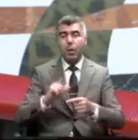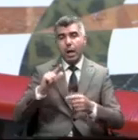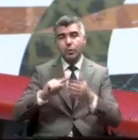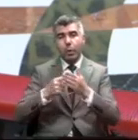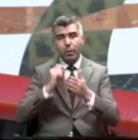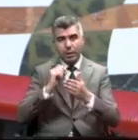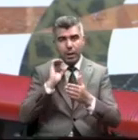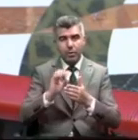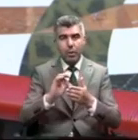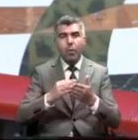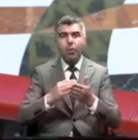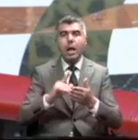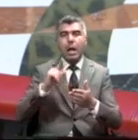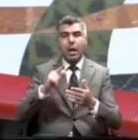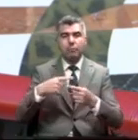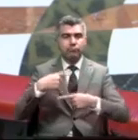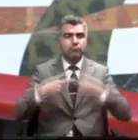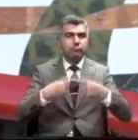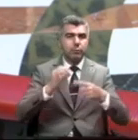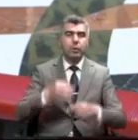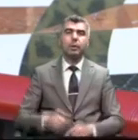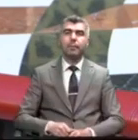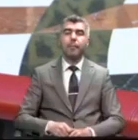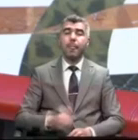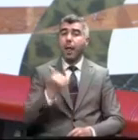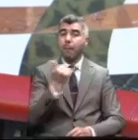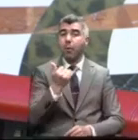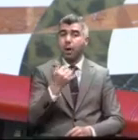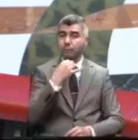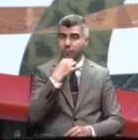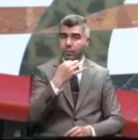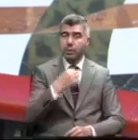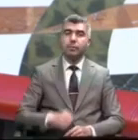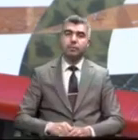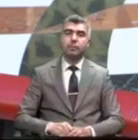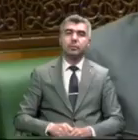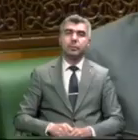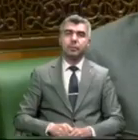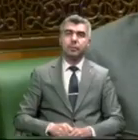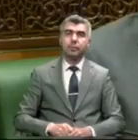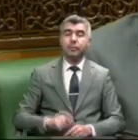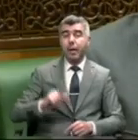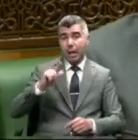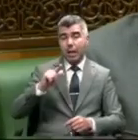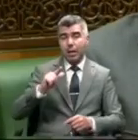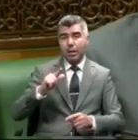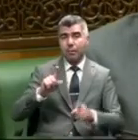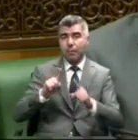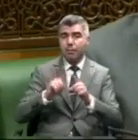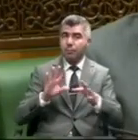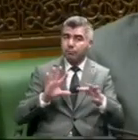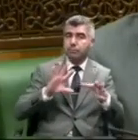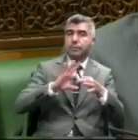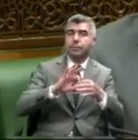اعاده التدوير في بلادنا ولكن المهم انا متفق معك بان خاصنا تعاقد